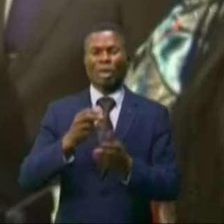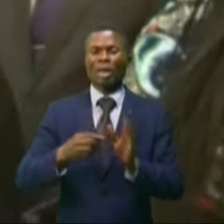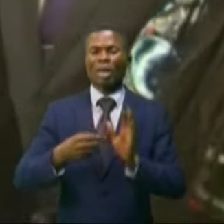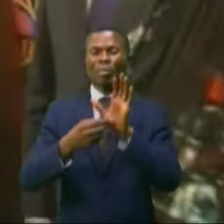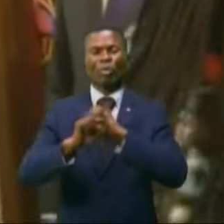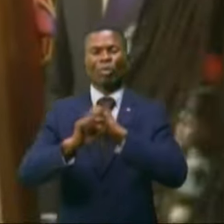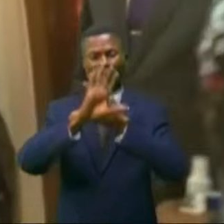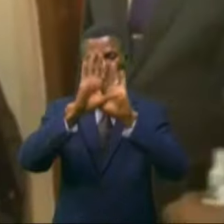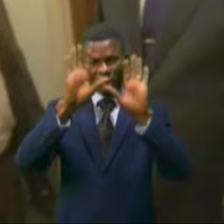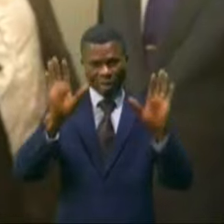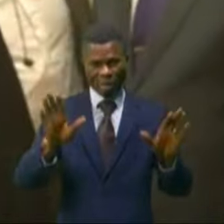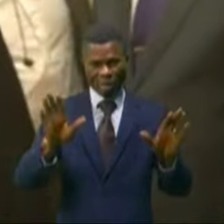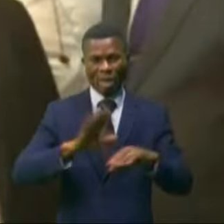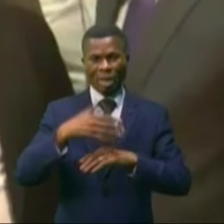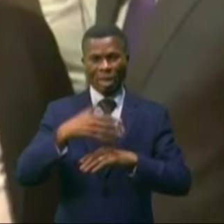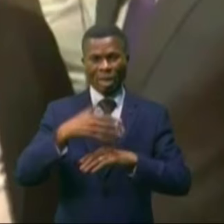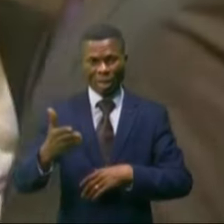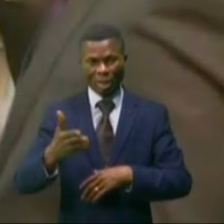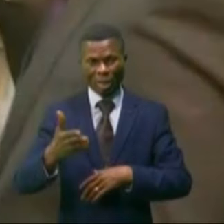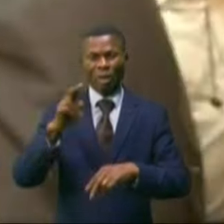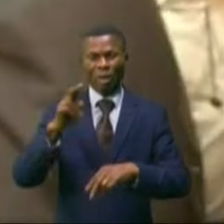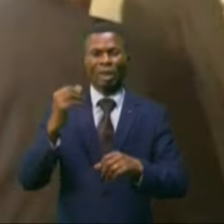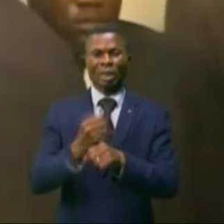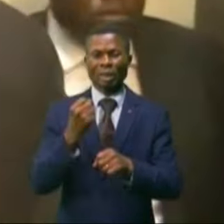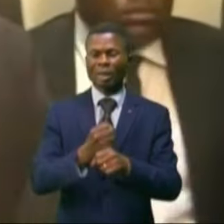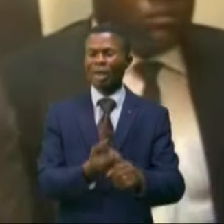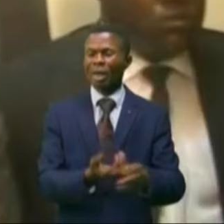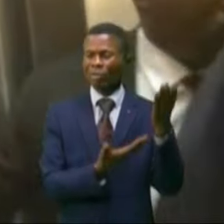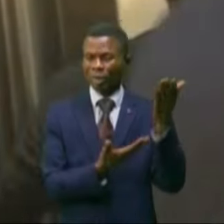transparence après avoir occupé des fonctions